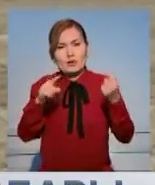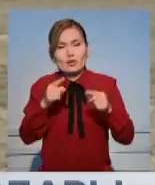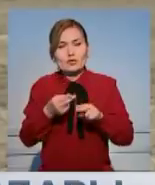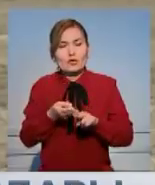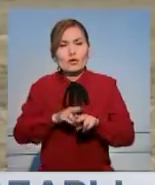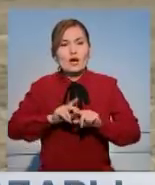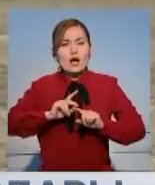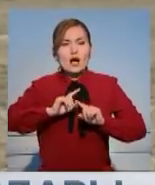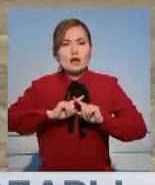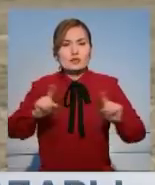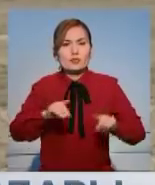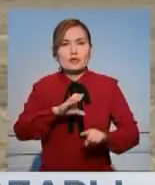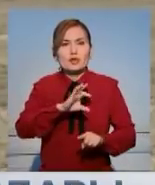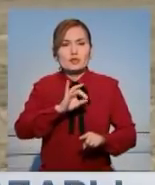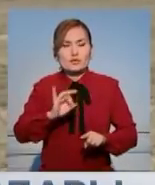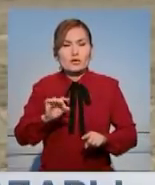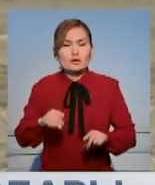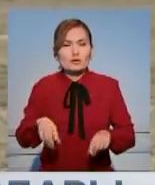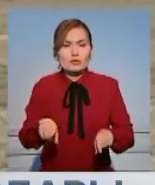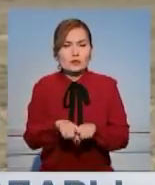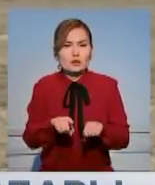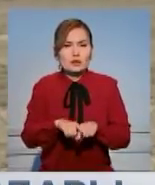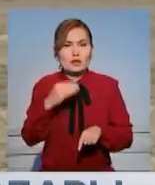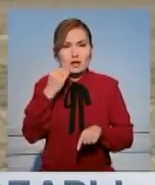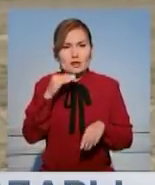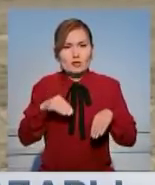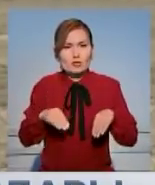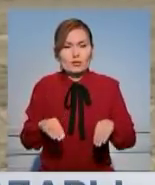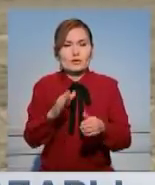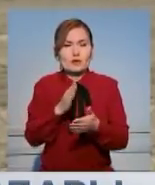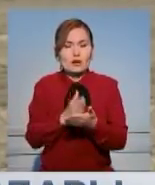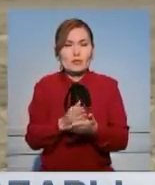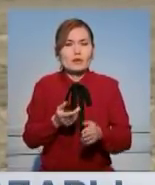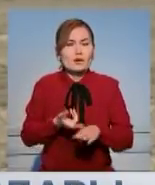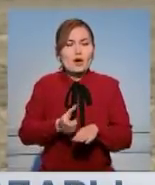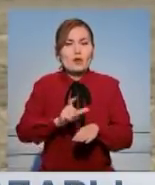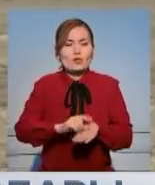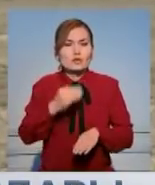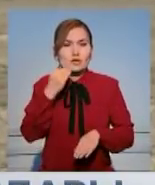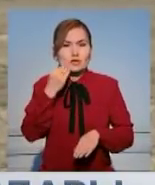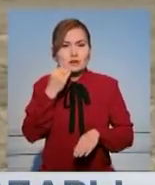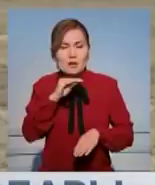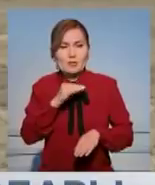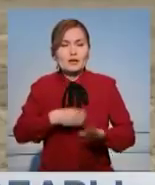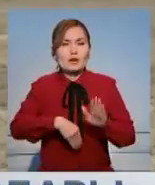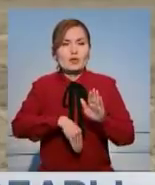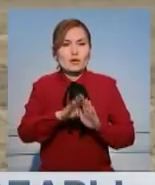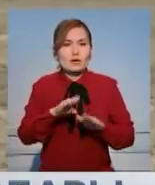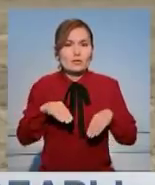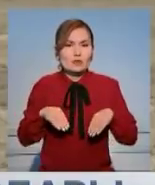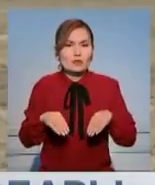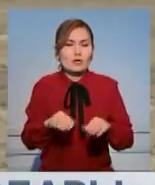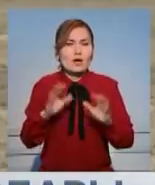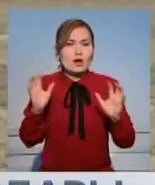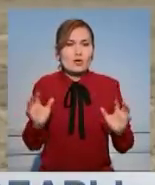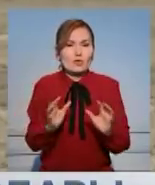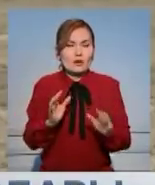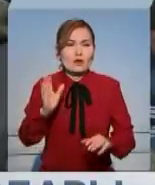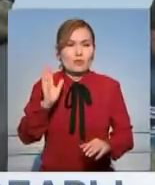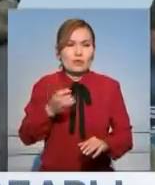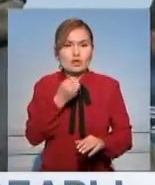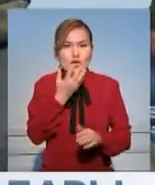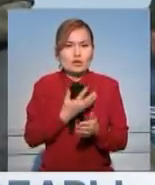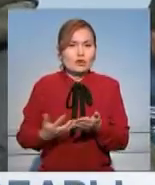айгерім сорттары осы талаптарға толық сәйкес келеді. Ең бастысы, оларға да сапасы төмендеу күріш сорттарымен бірдей күтім жасалады, бірақ өнім